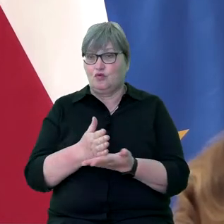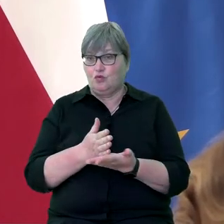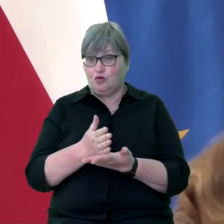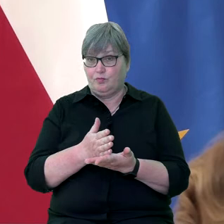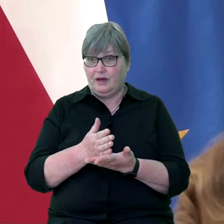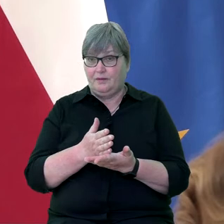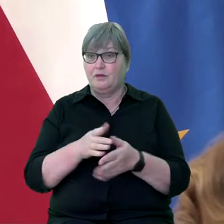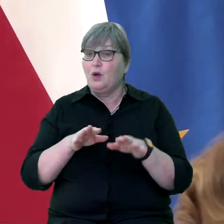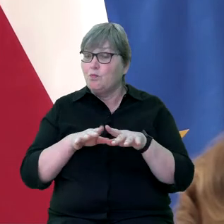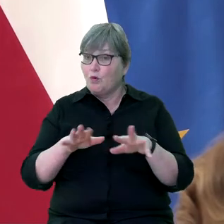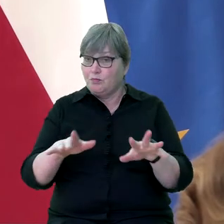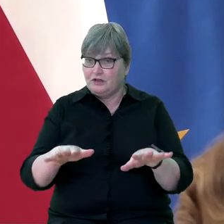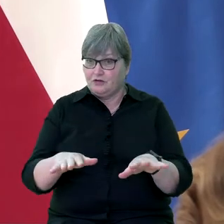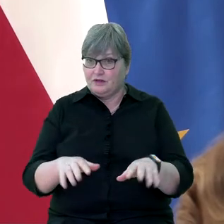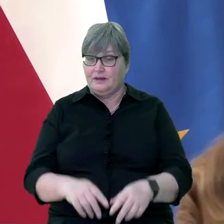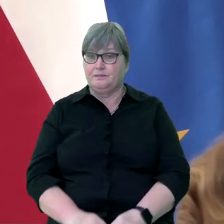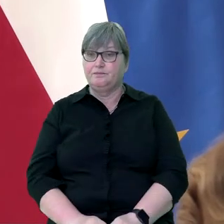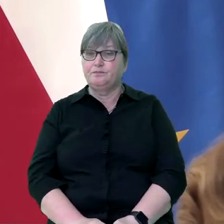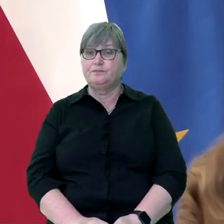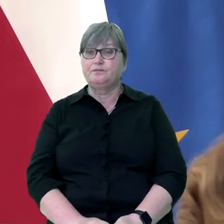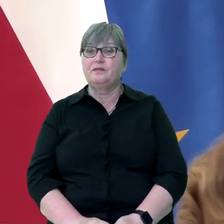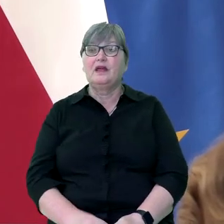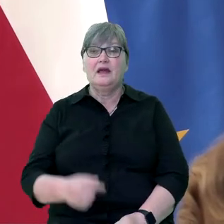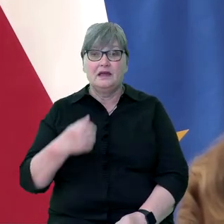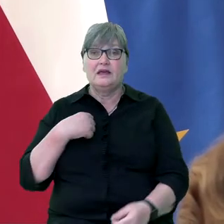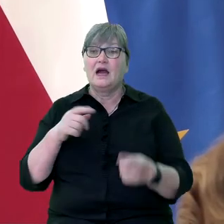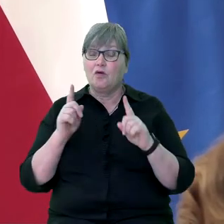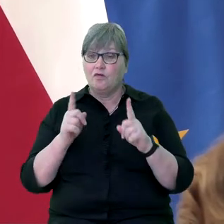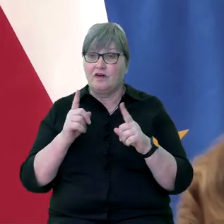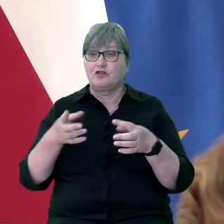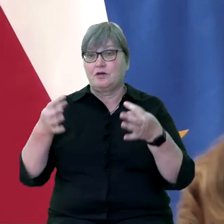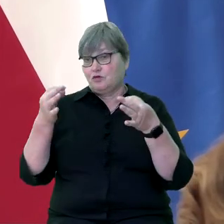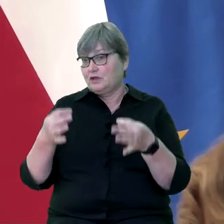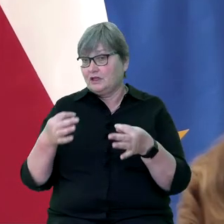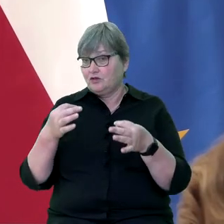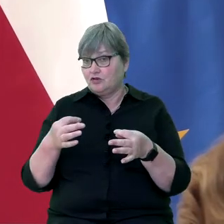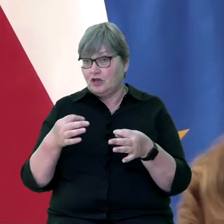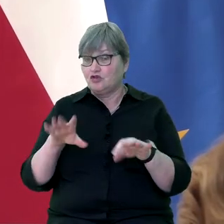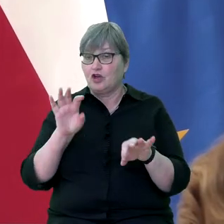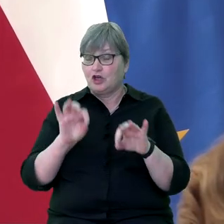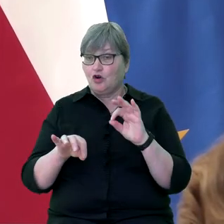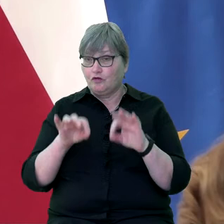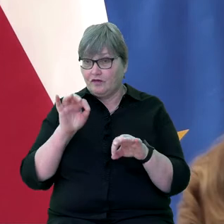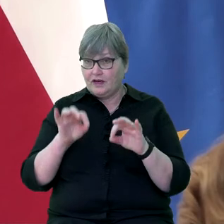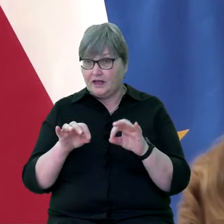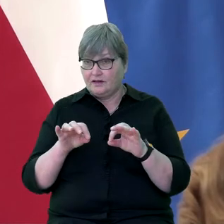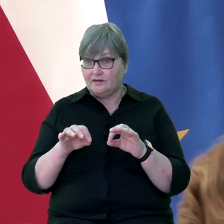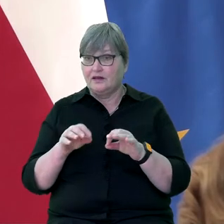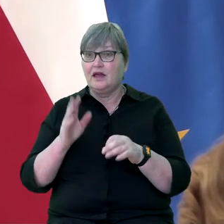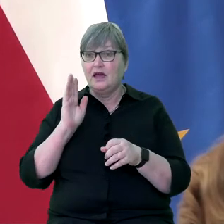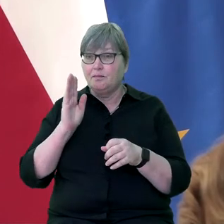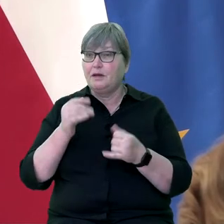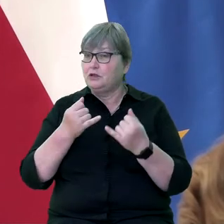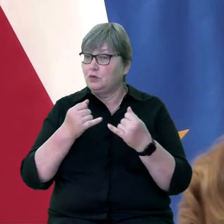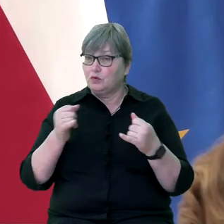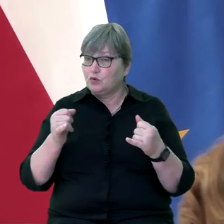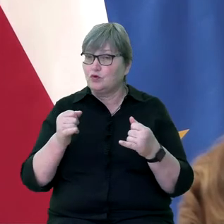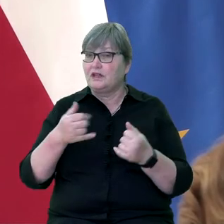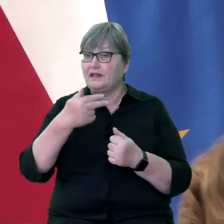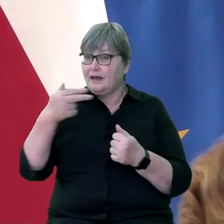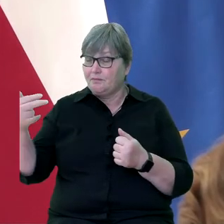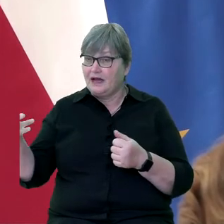dobra wspólnego. Jestem przekonana, że na dzisiejszej konferencji nie zabraknie zarówno historycznych rozważań,